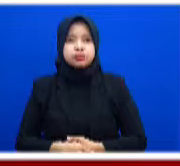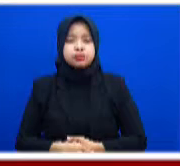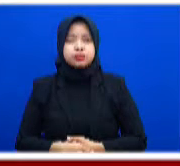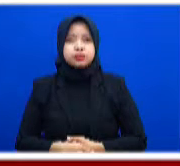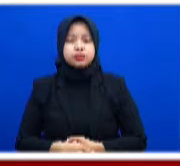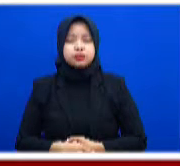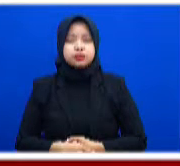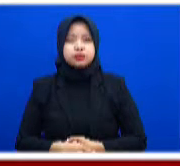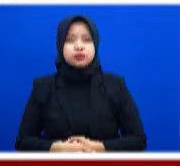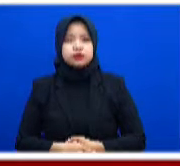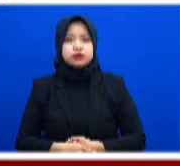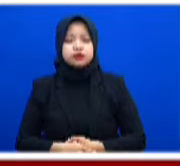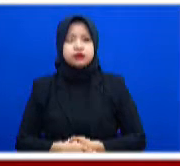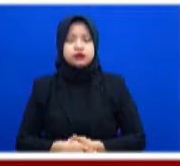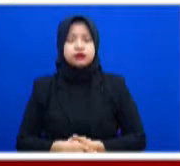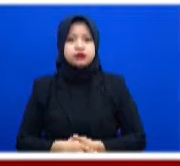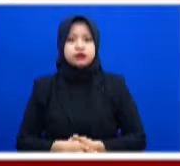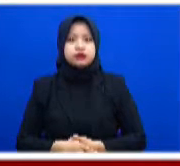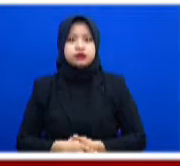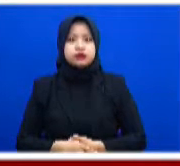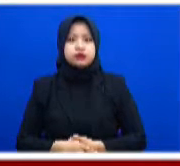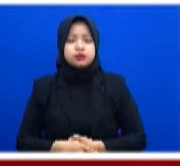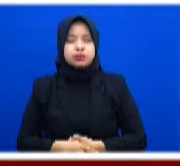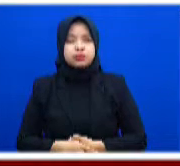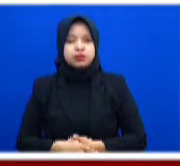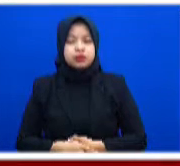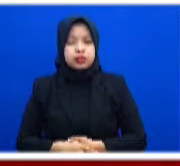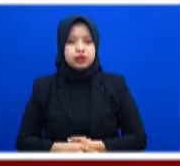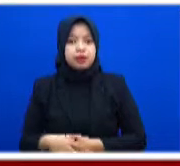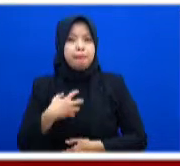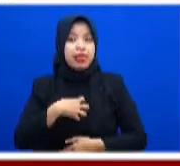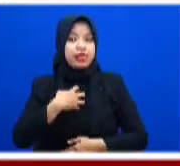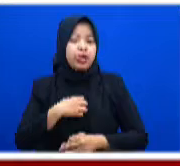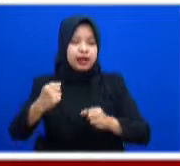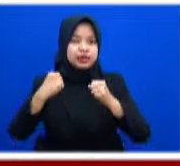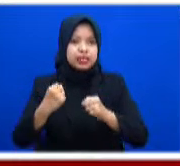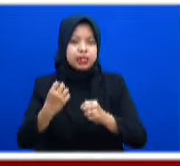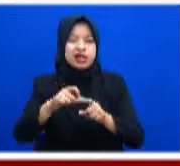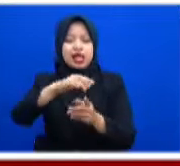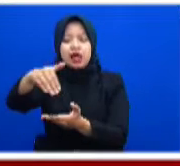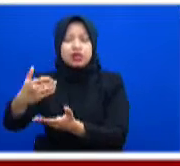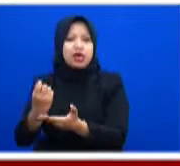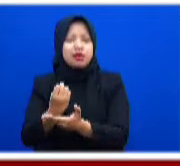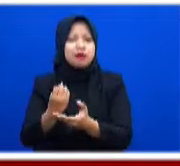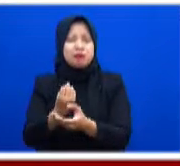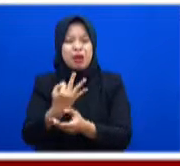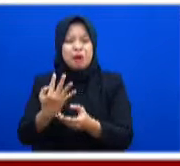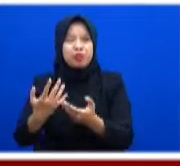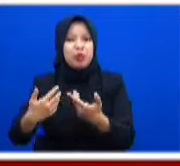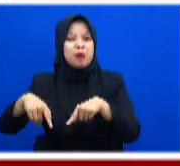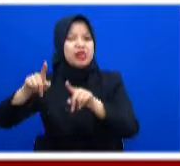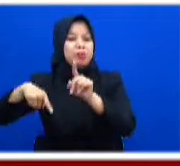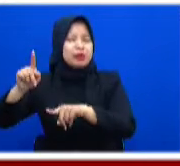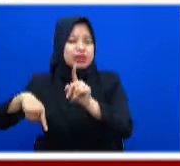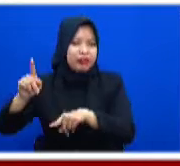Ya, yang pasti kalau terkait gangguan kesehatan mental memang meningkat drastis ya, datanya bermacam-macam. Tapi kalau di Indonesia sendiri, gangguan kesehatan mental